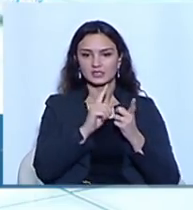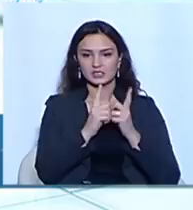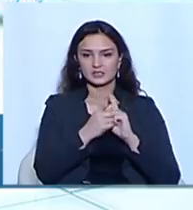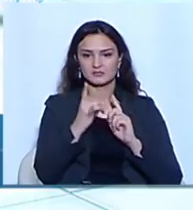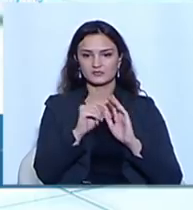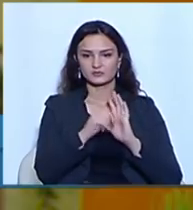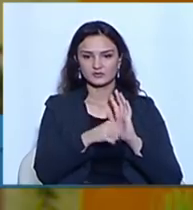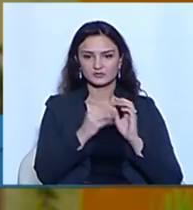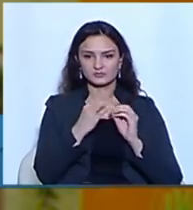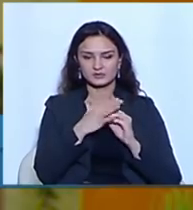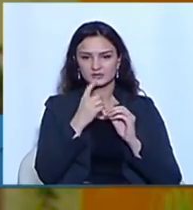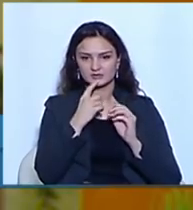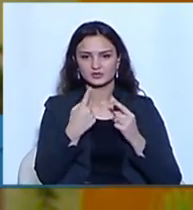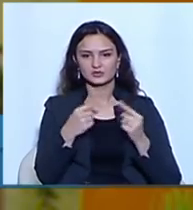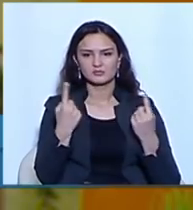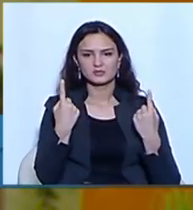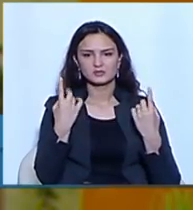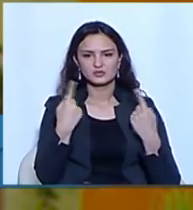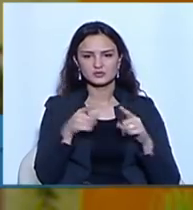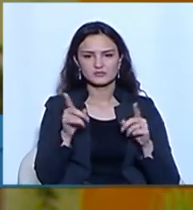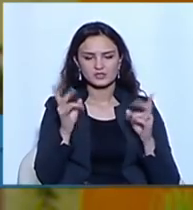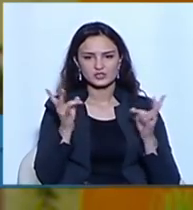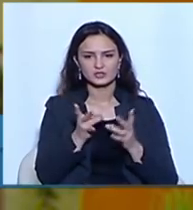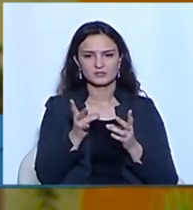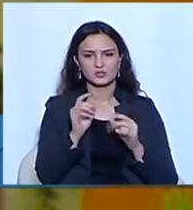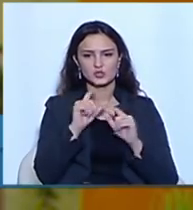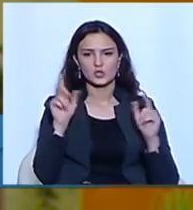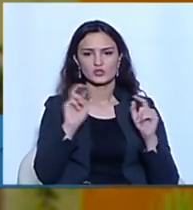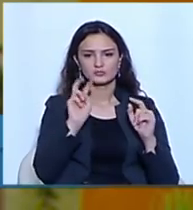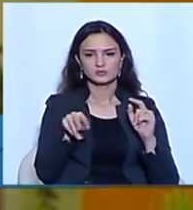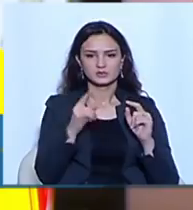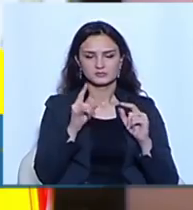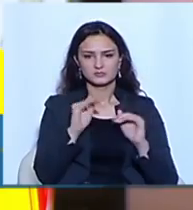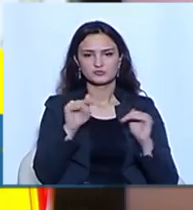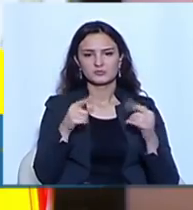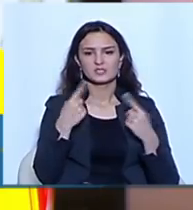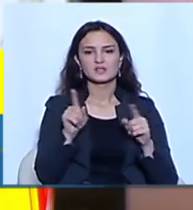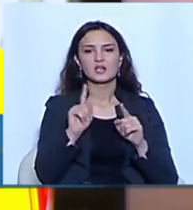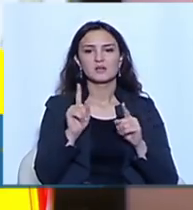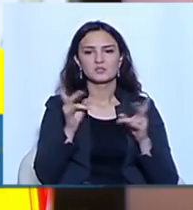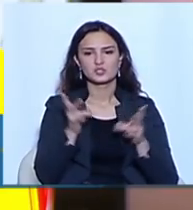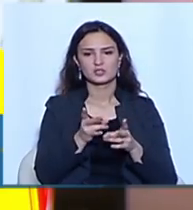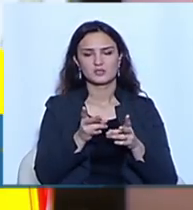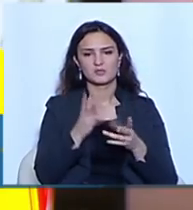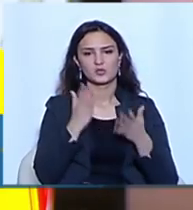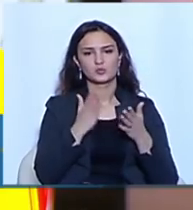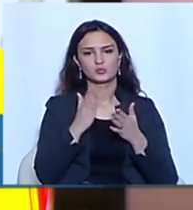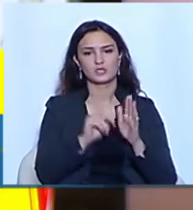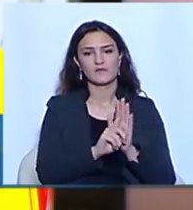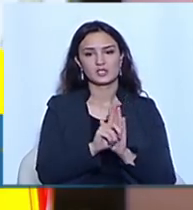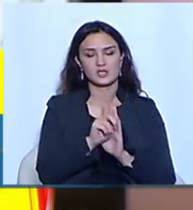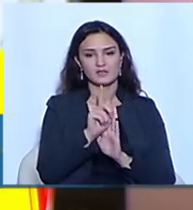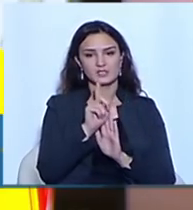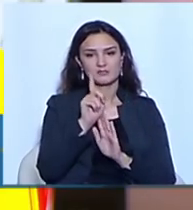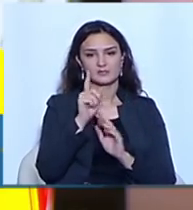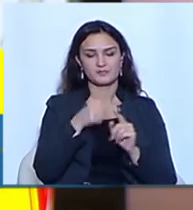ბავშვი სულ სხვა რამ ეჭირდება. საშუალო, ანუ სკოლაში რომ მიდის ბავშვი, იმას სხვა რამ ეჭირდება. თუ თავიდან